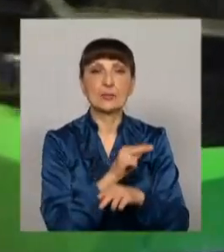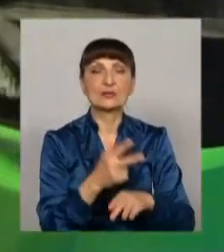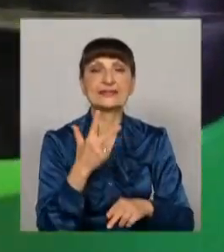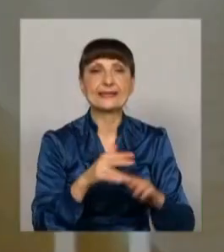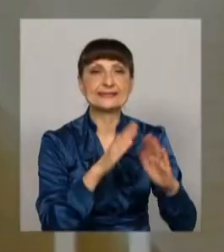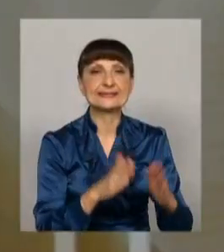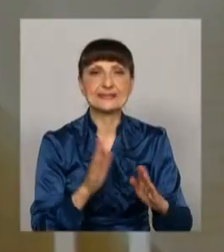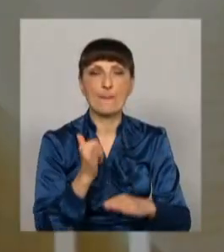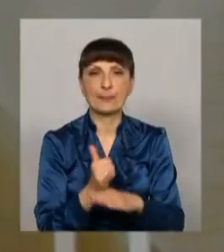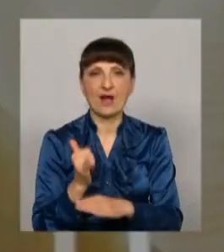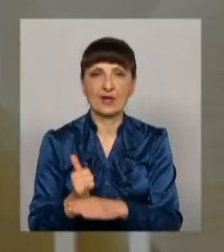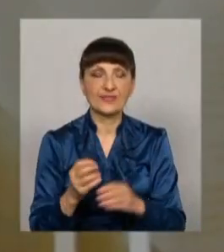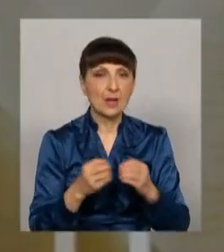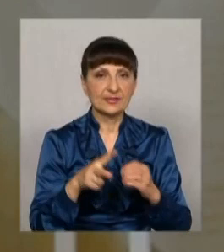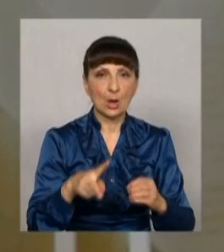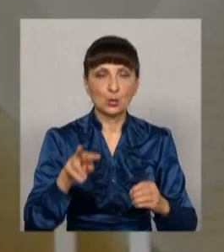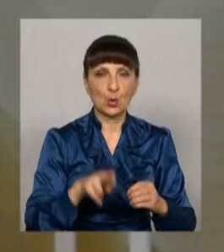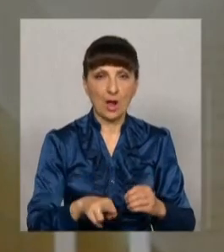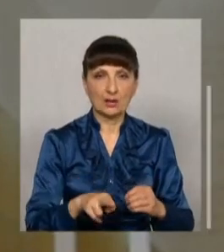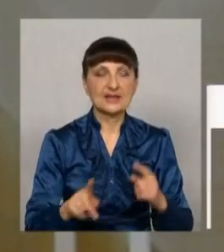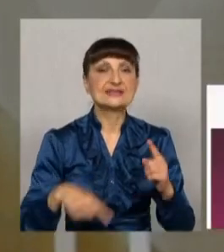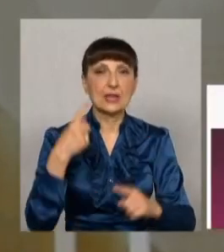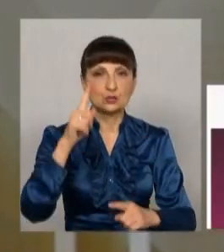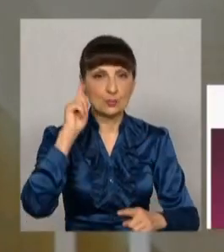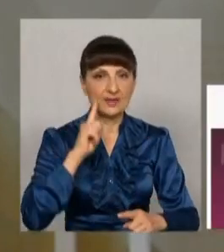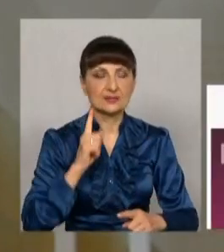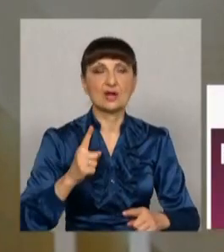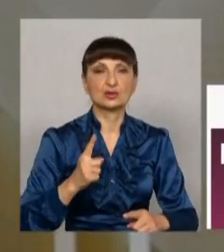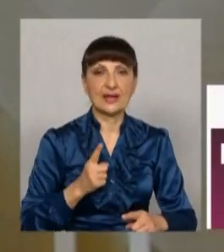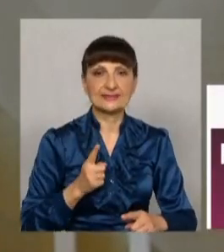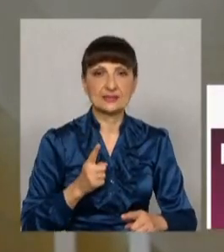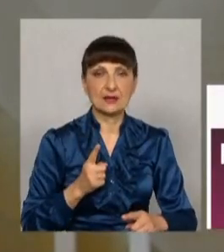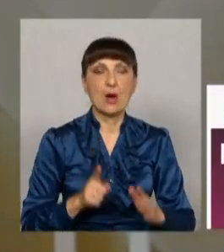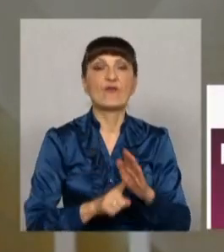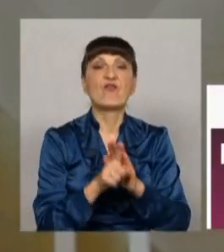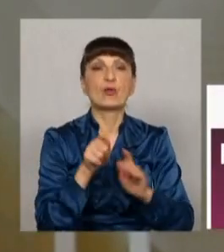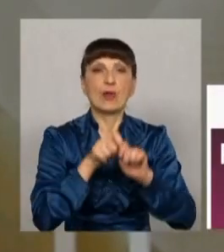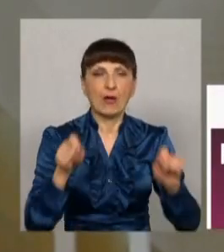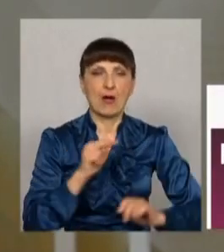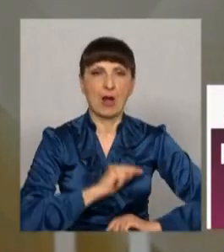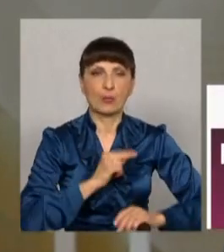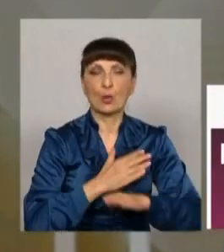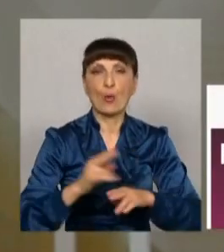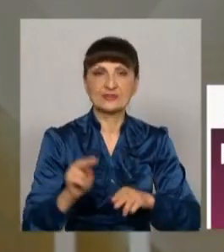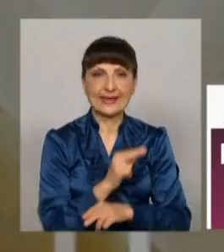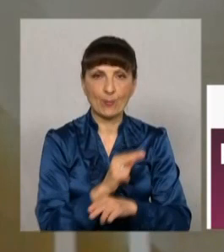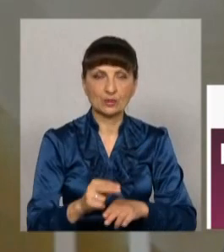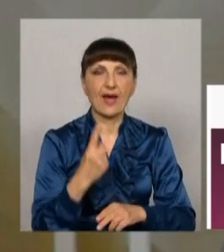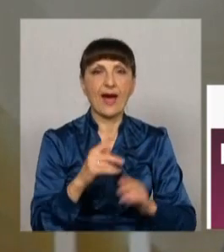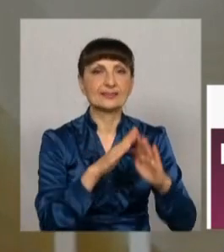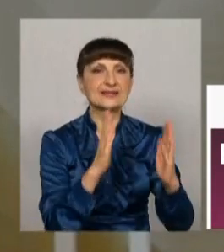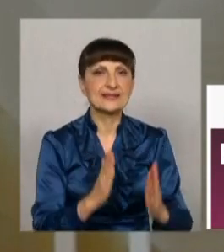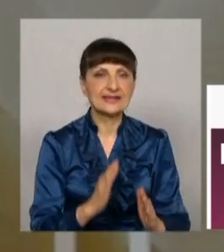заправок города. 15 июля, вот следующий месяц, 15 июля, ожидается ввод в эксплуатацию вот после ремонта одной